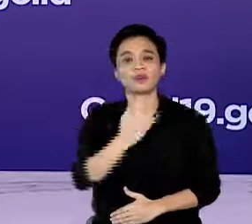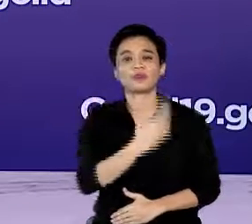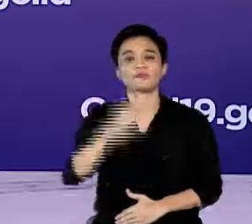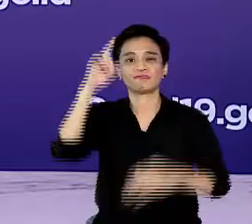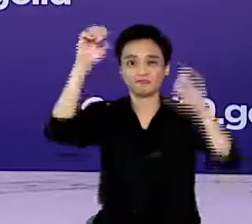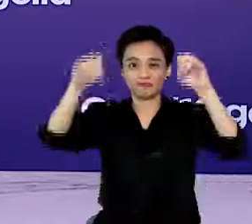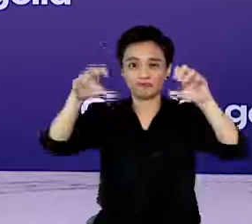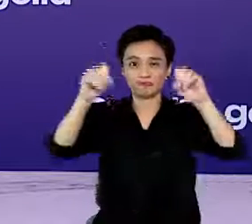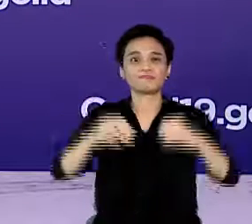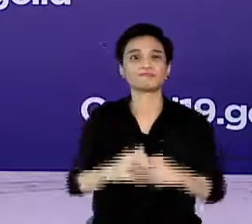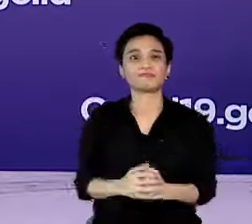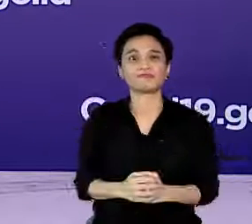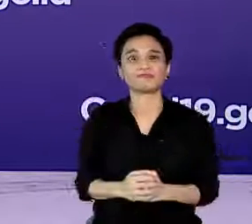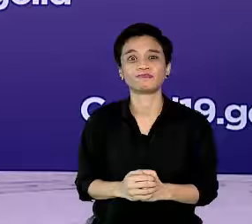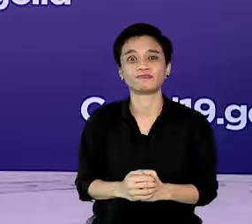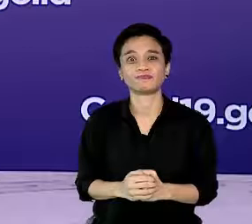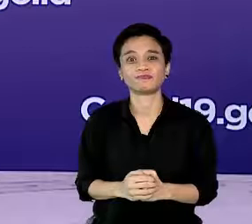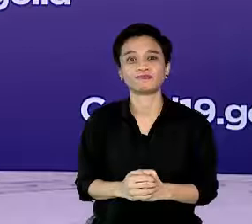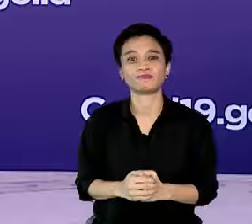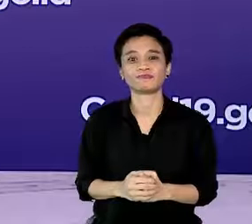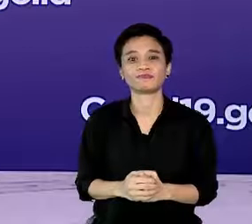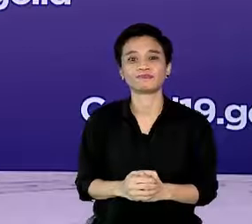warahmatullahi wabarakatuh